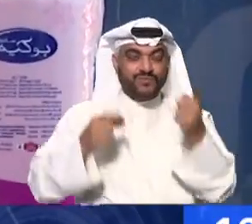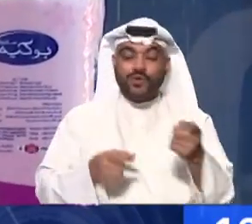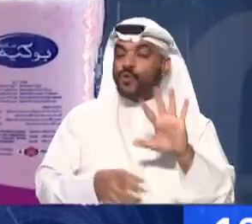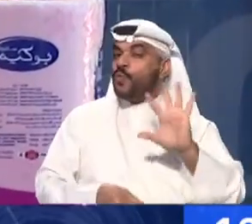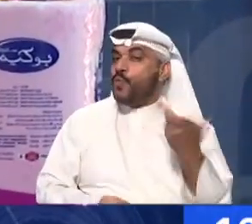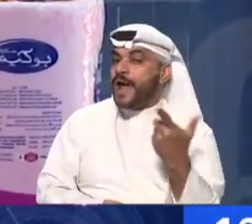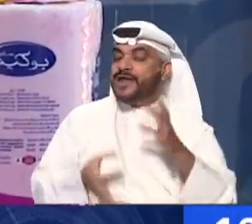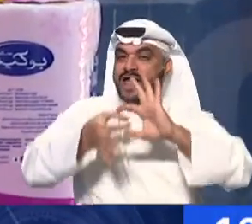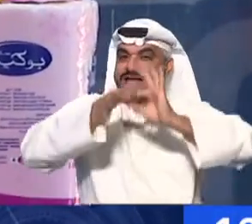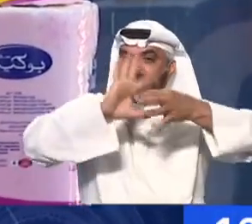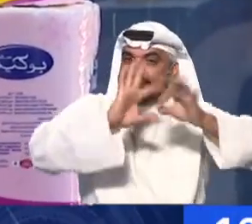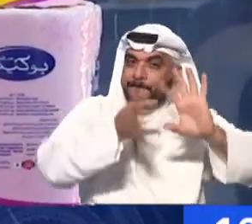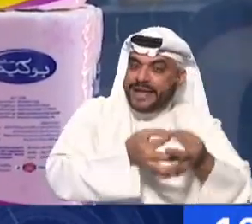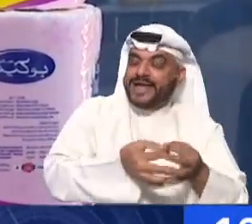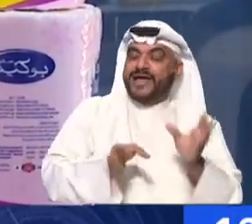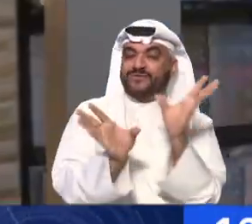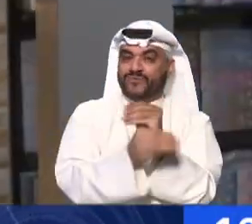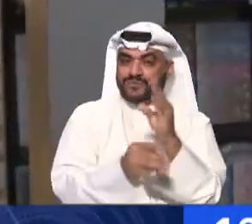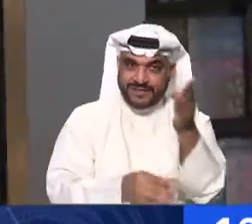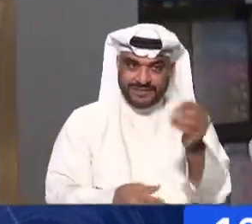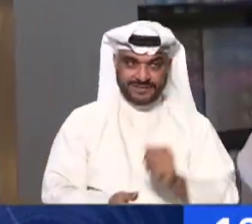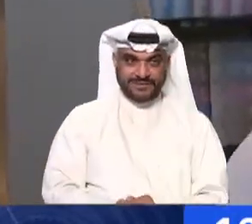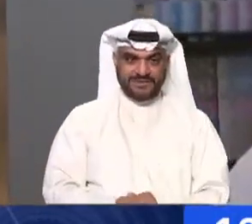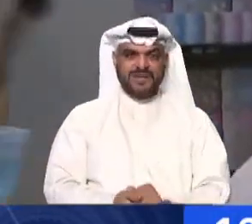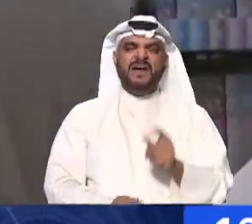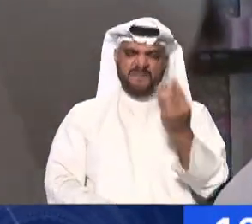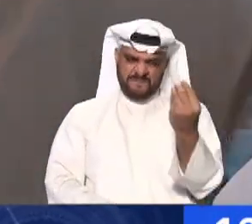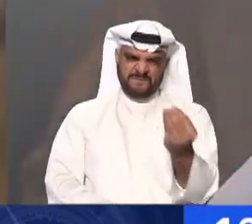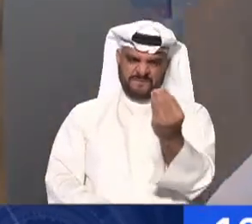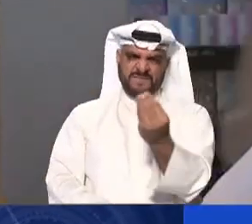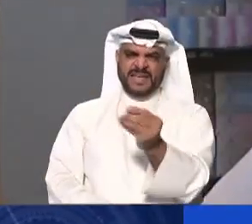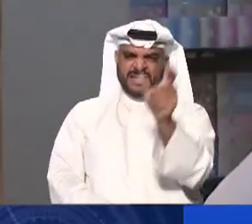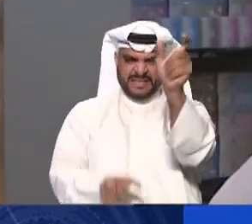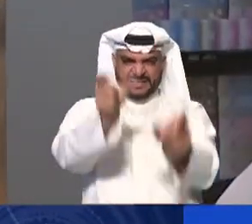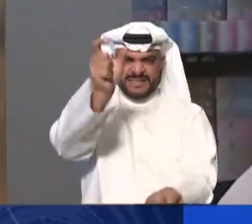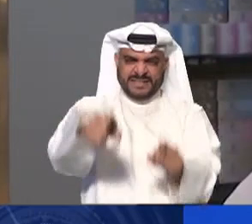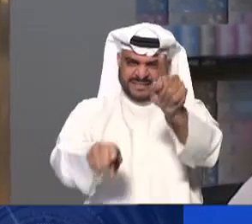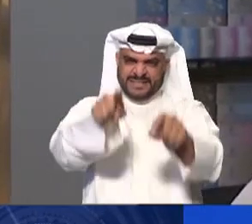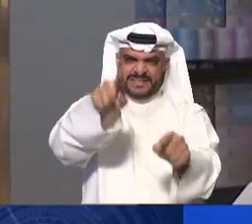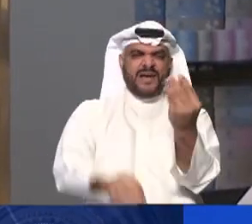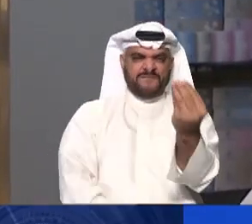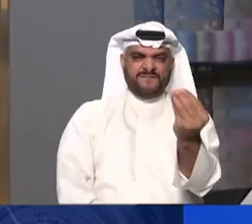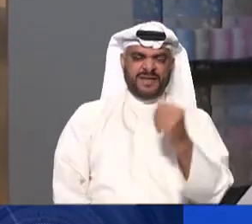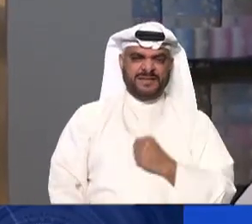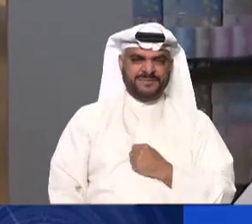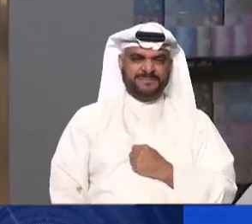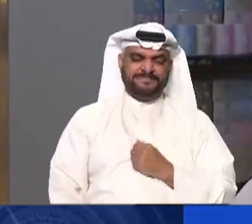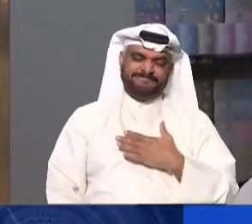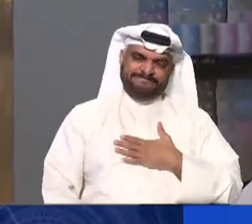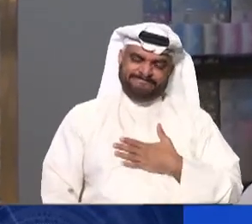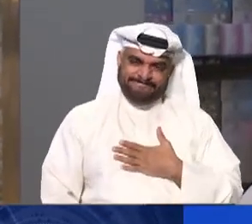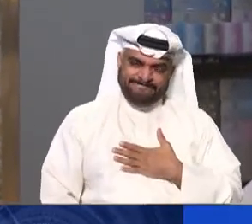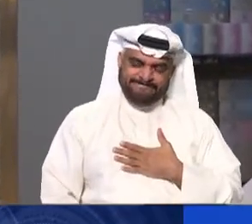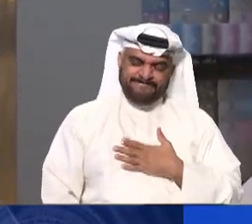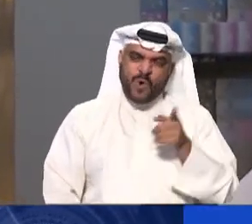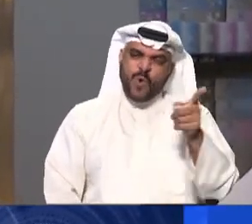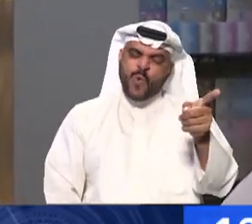التسوق في الجمعية التعاونية. في بعض الناس تباعد وبعض الناس يعني العفو بالكلمة هذه